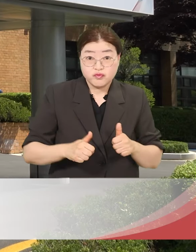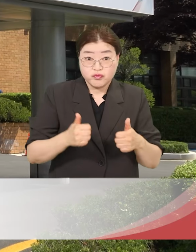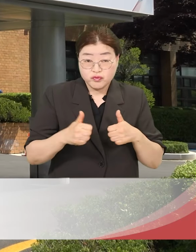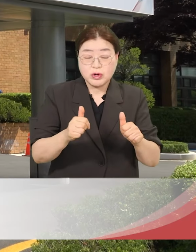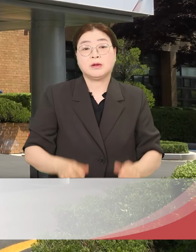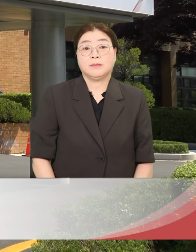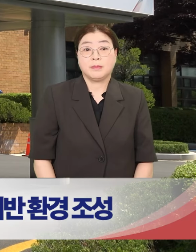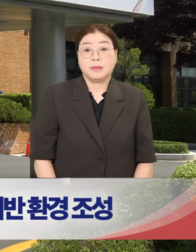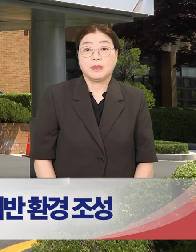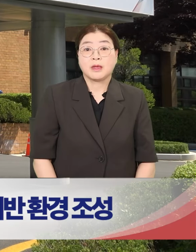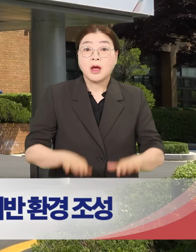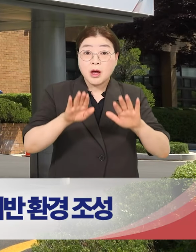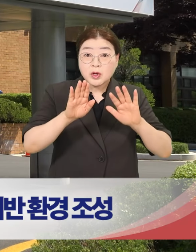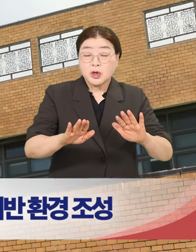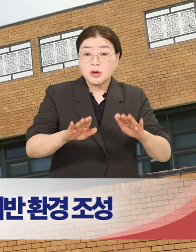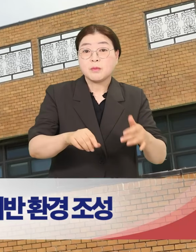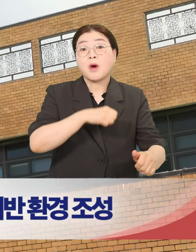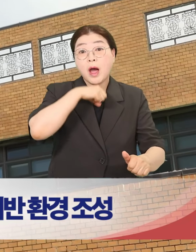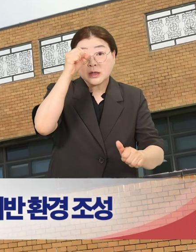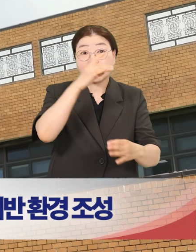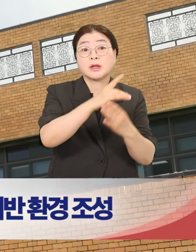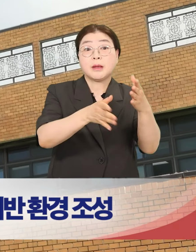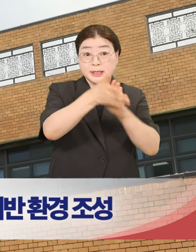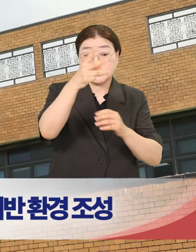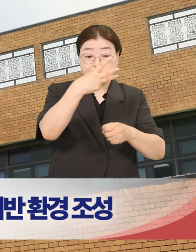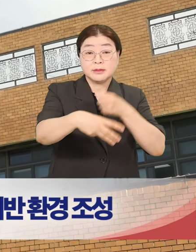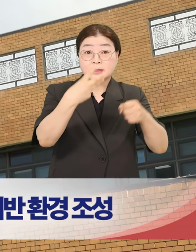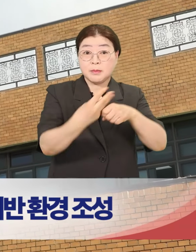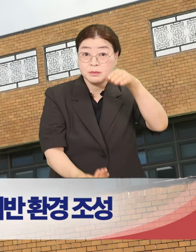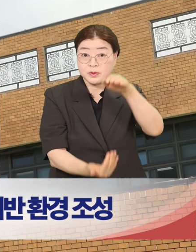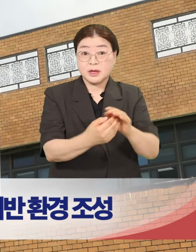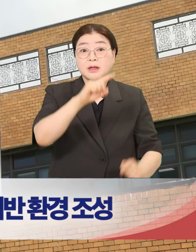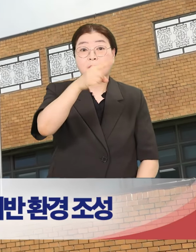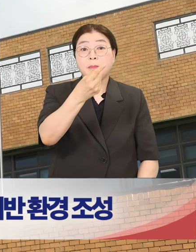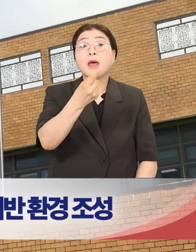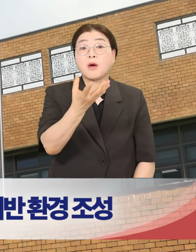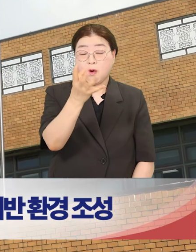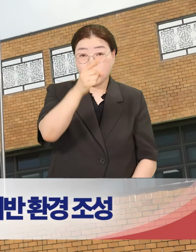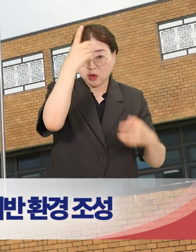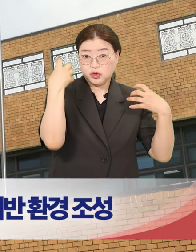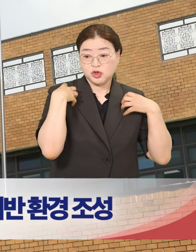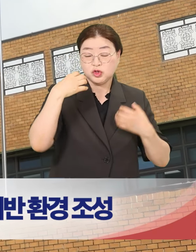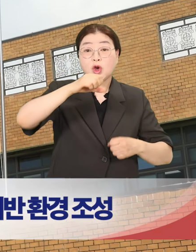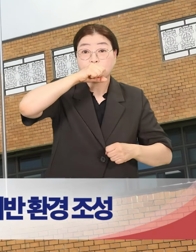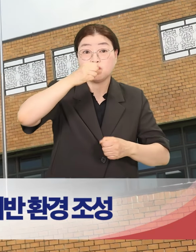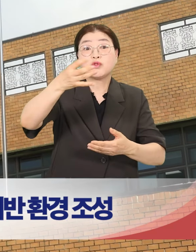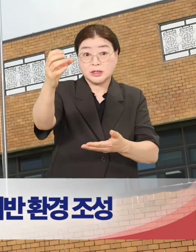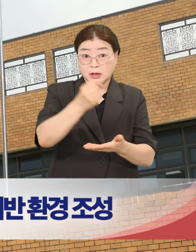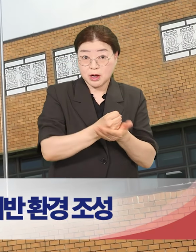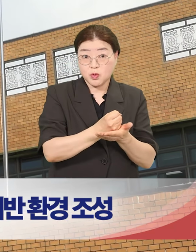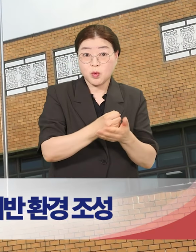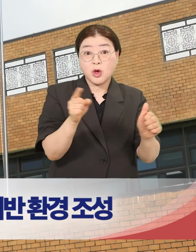총력을 기울여왔습니다. 이번 교육발전 특구에 선정된 태백시는 3년간 최대 100억 원의 국비를